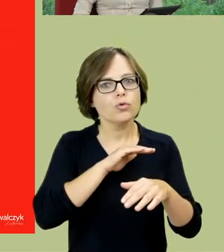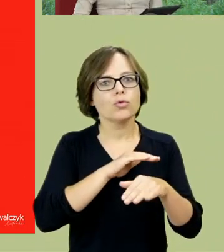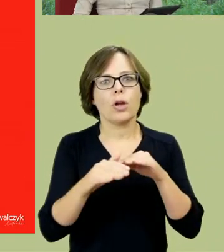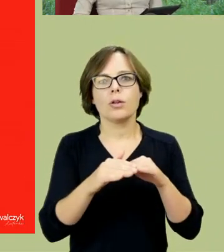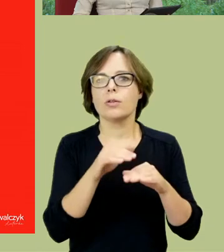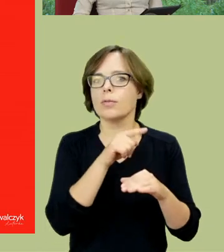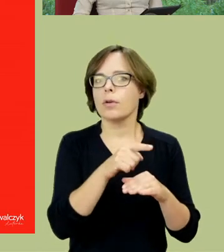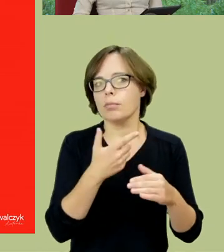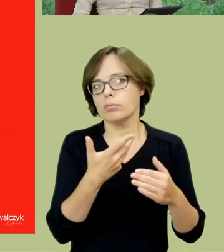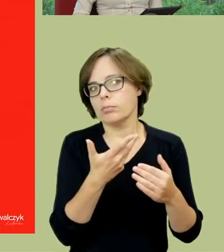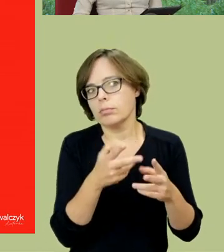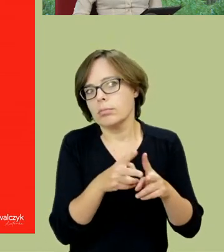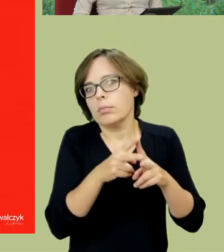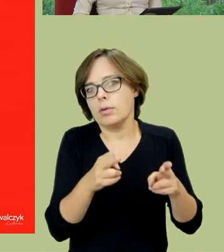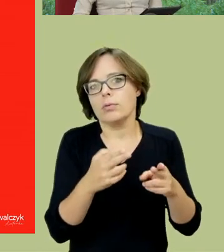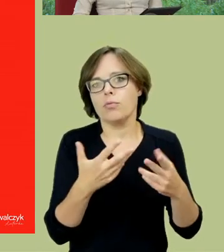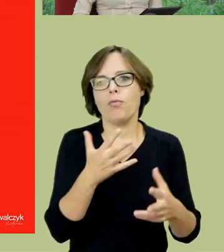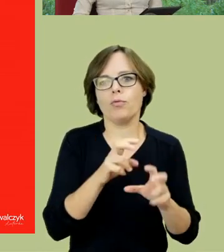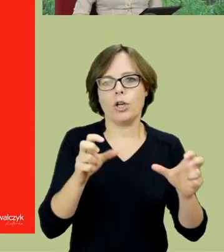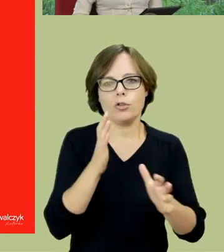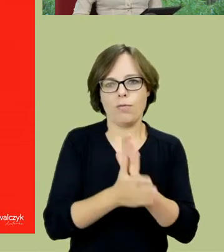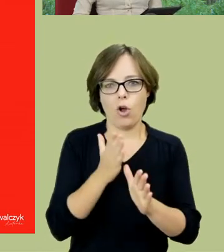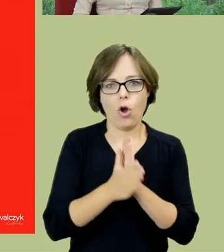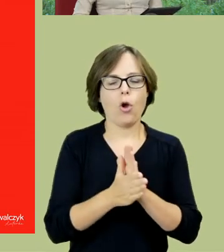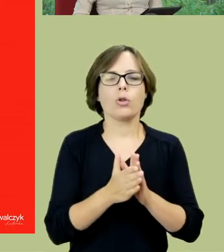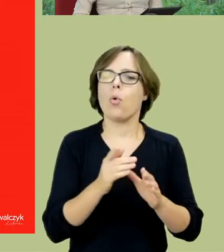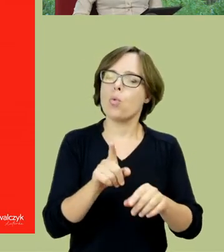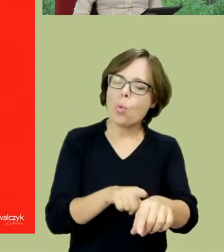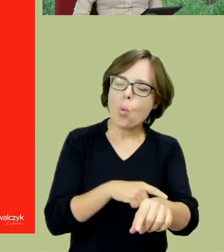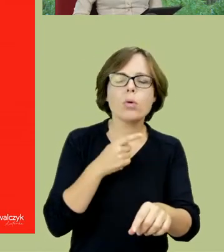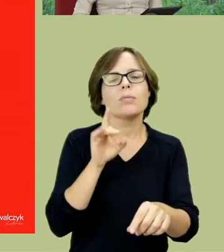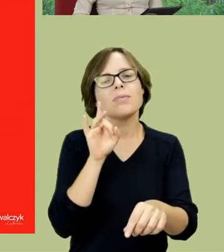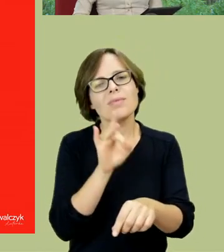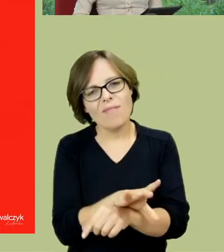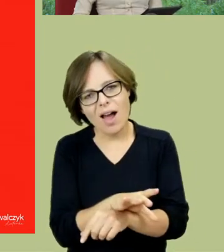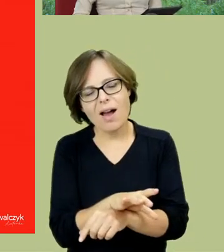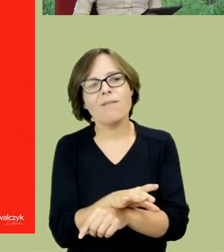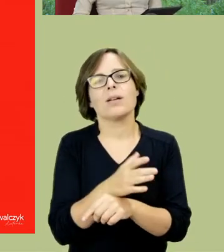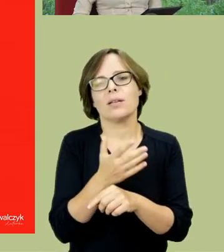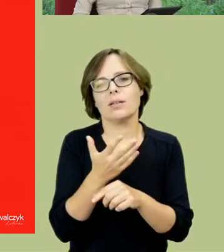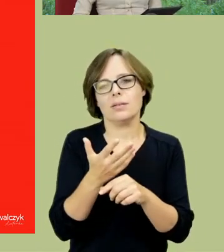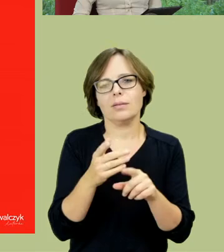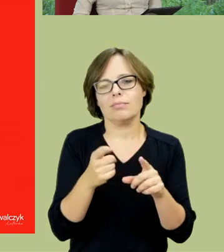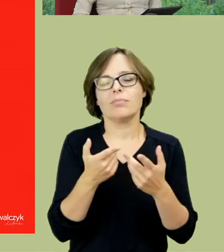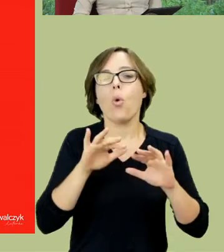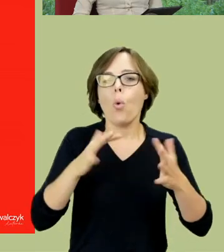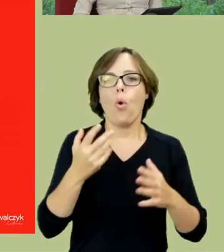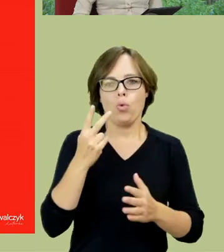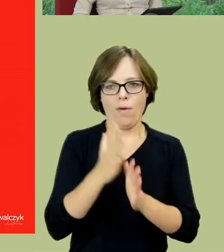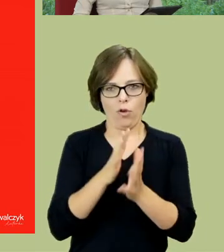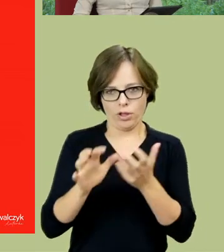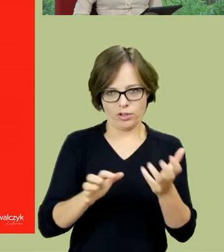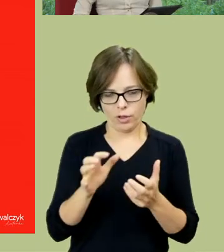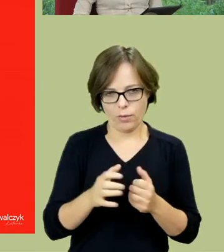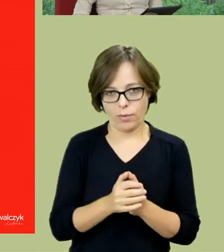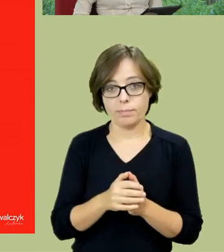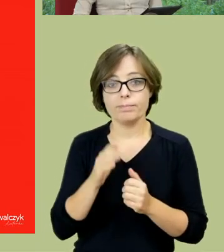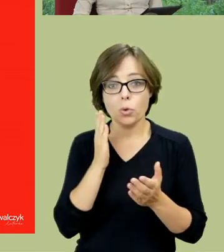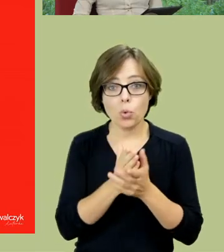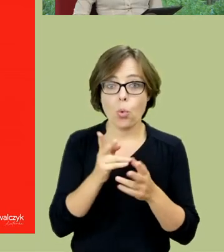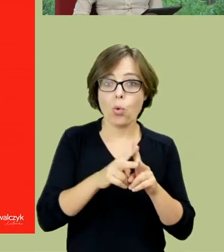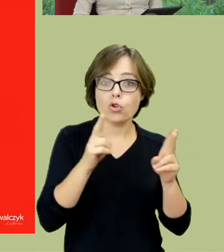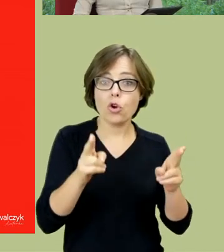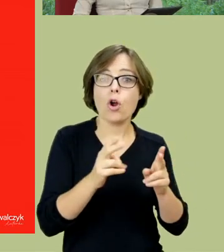oczywiście długim i bardzo krwawym i brzemiennym w skutki, czyli o II wojnie światowej, w której już w kampanii wrześniowej